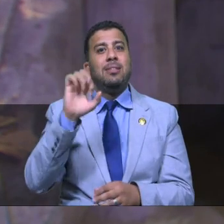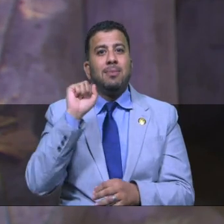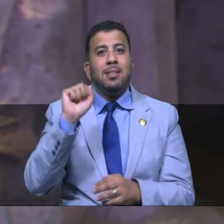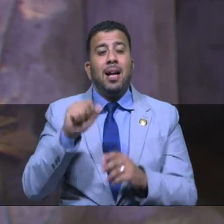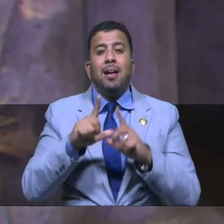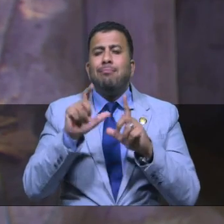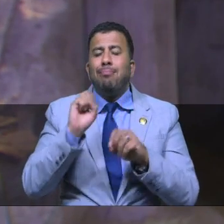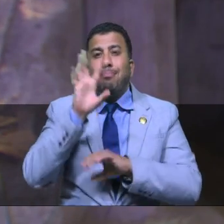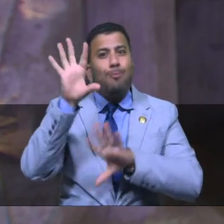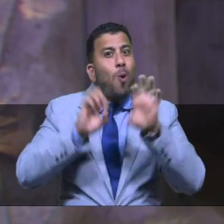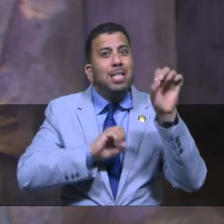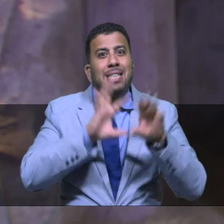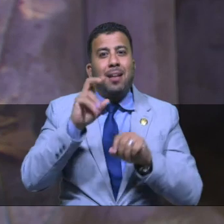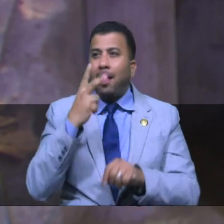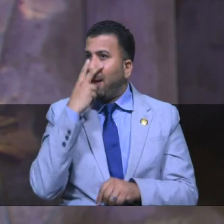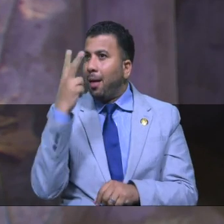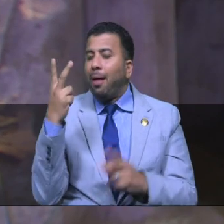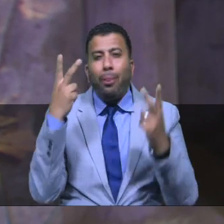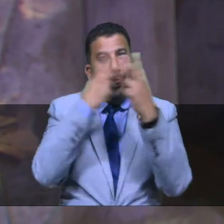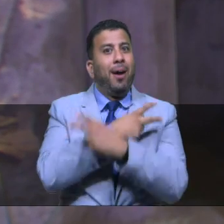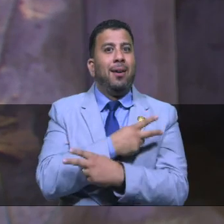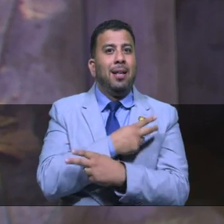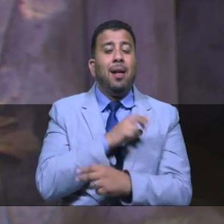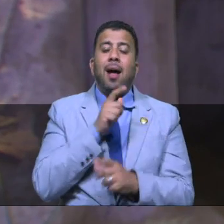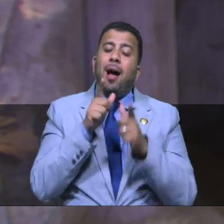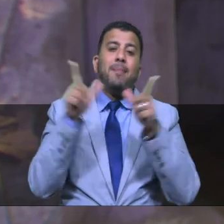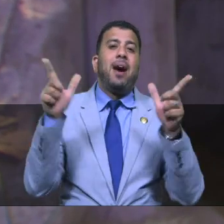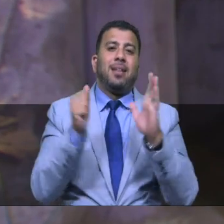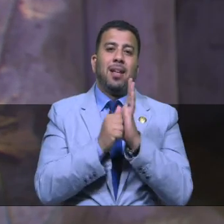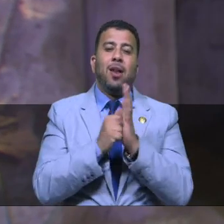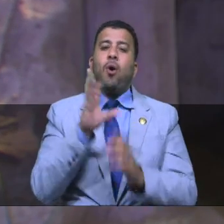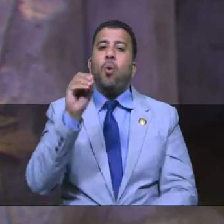مجال المؤثرات البصرية. لأخبار الدار، هدى سالم.